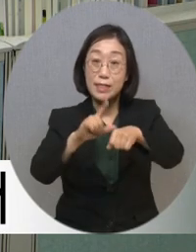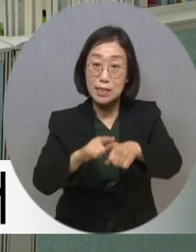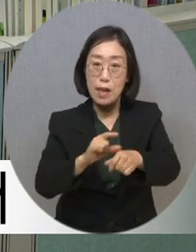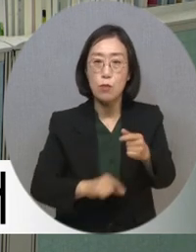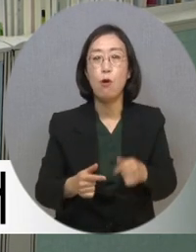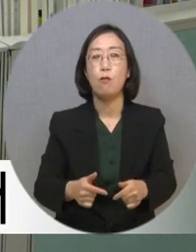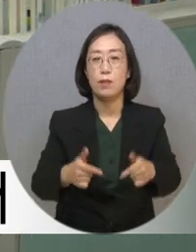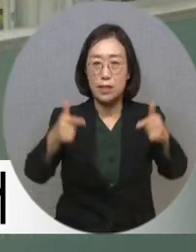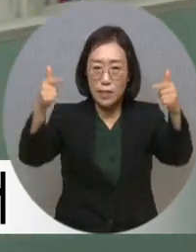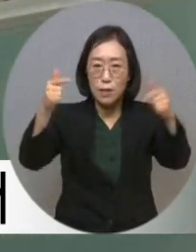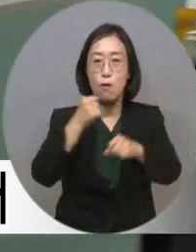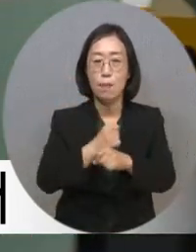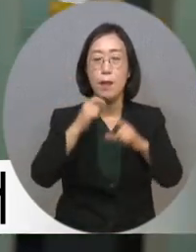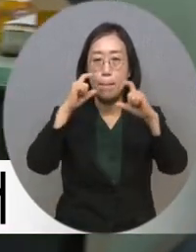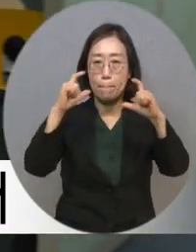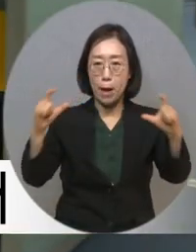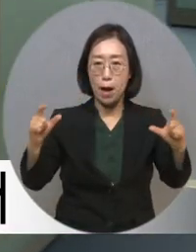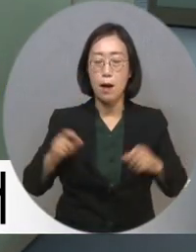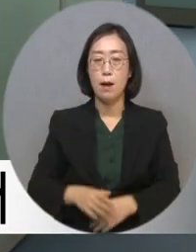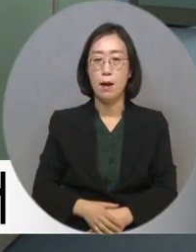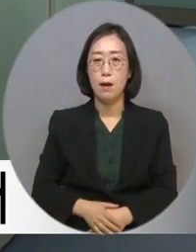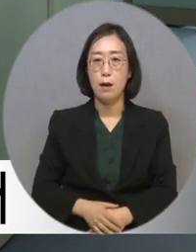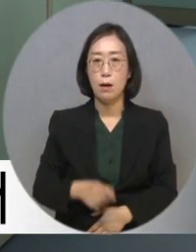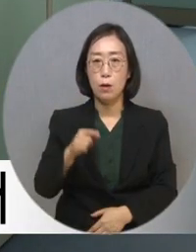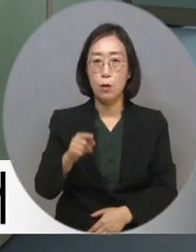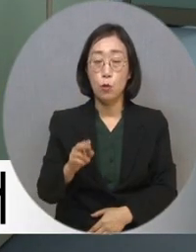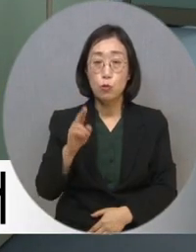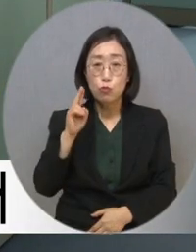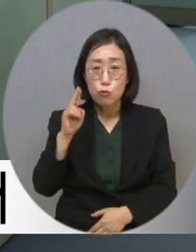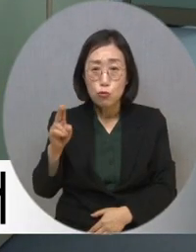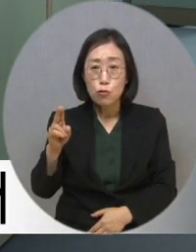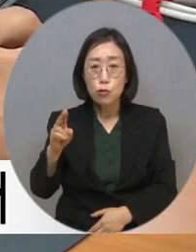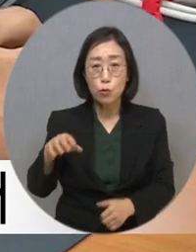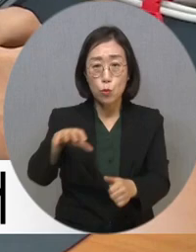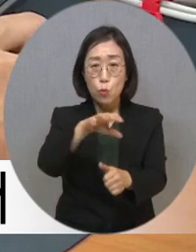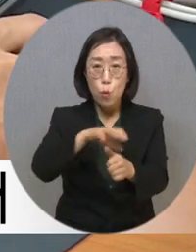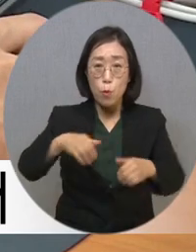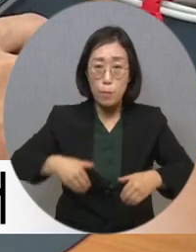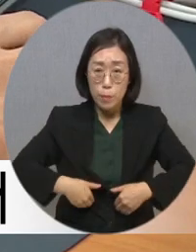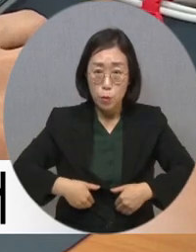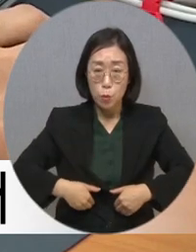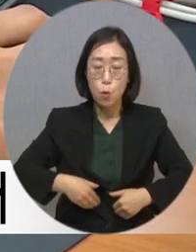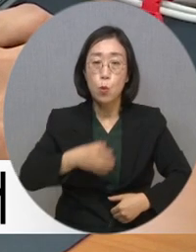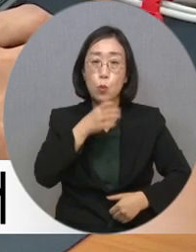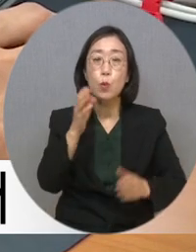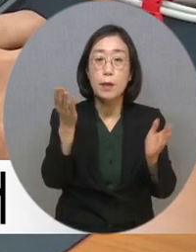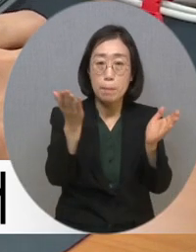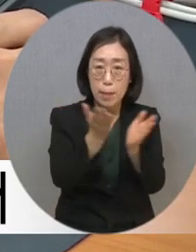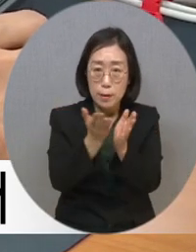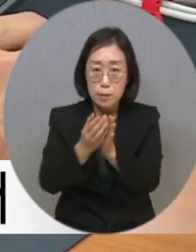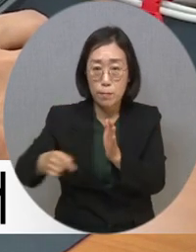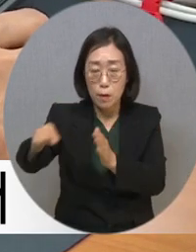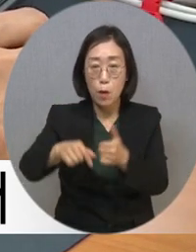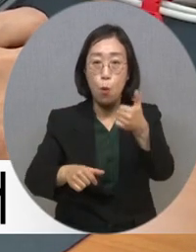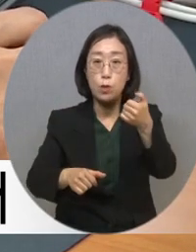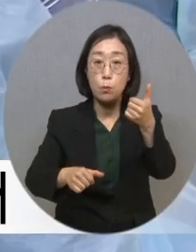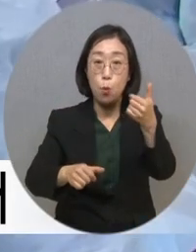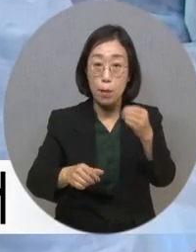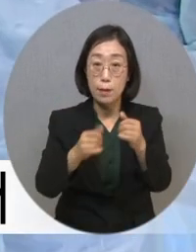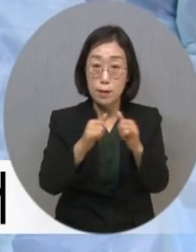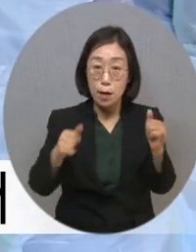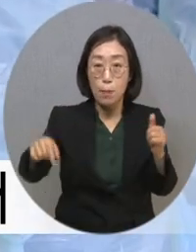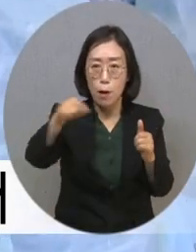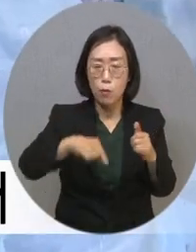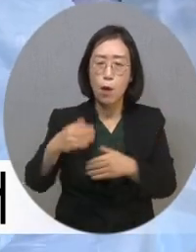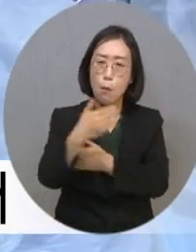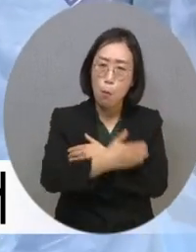확대해 시행한다고 밝혔습니다. 여기서 중점 돌봄군은 노인 맞춤 돌봄 서비스 이용자 55만 명 중